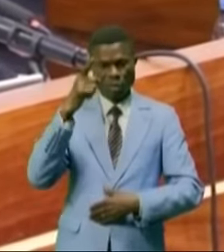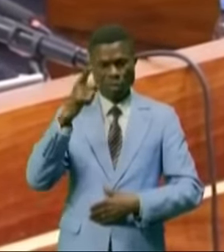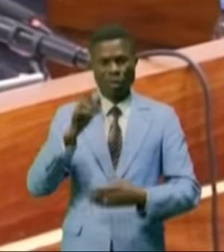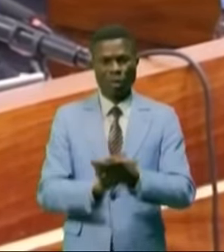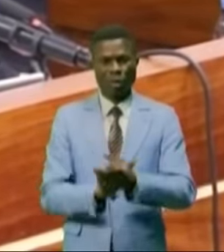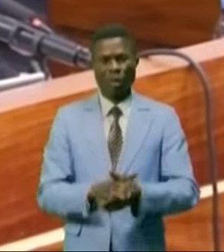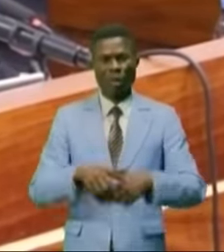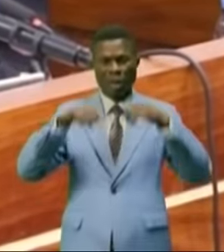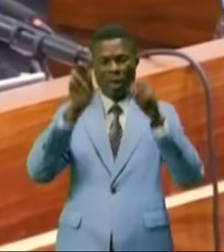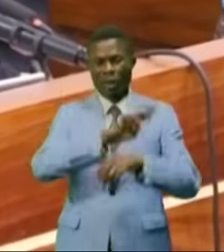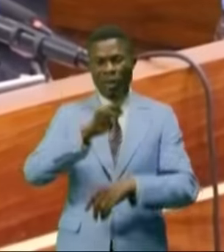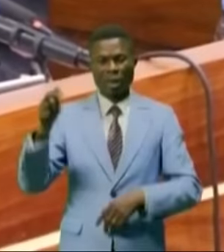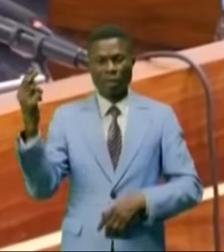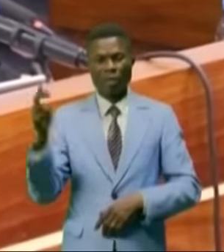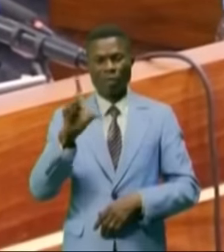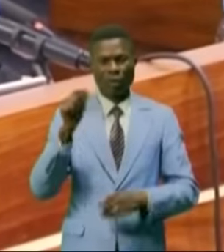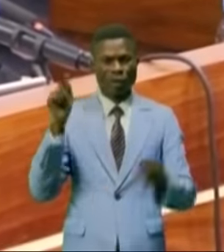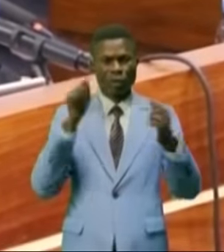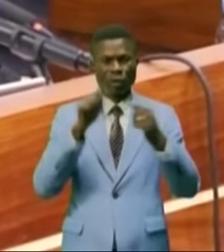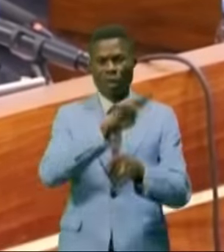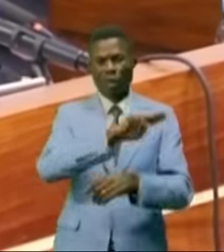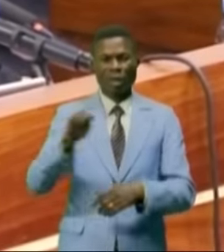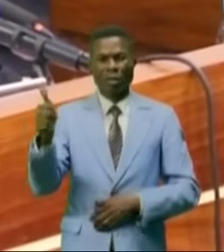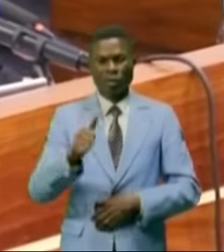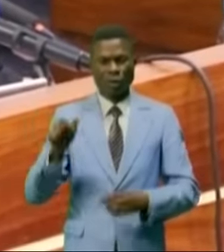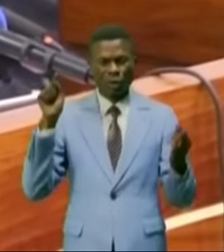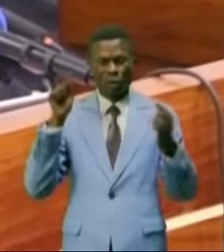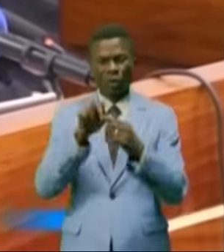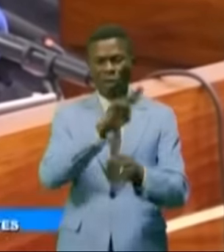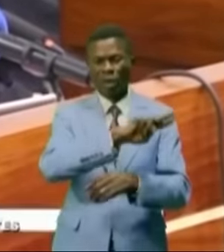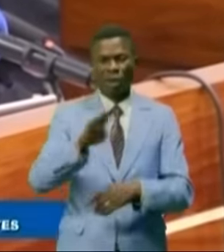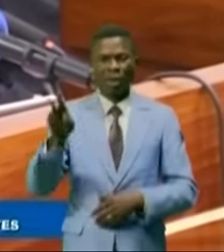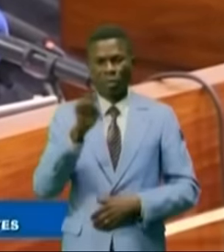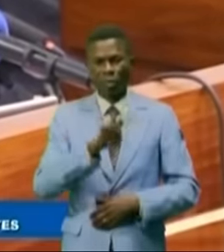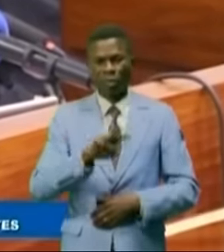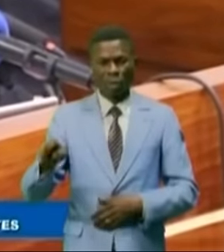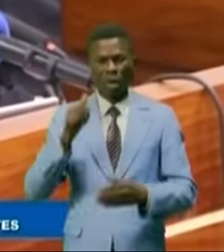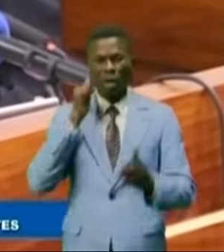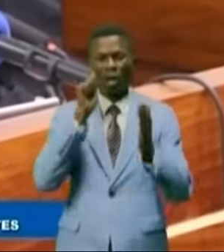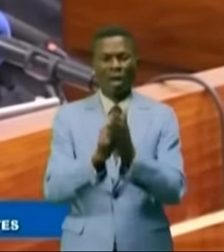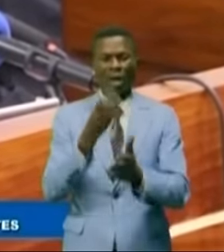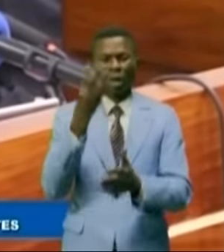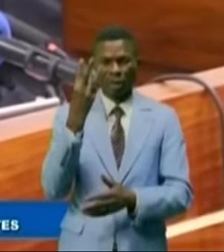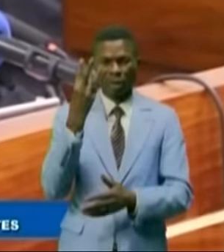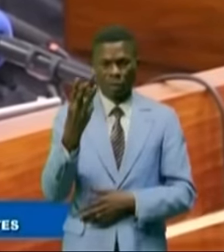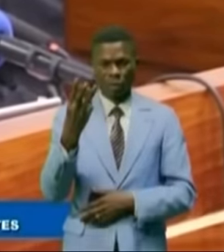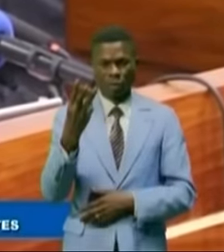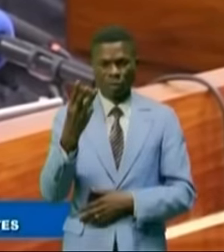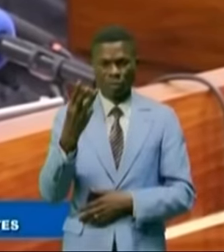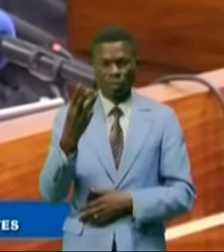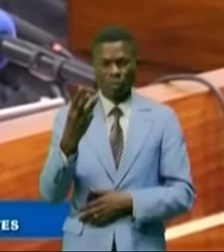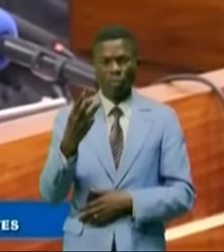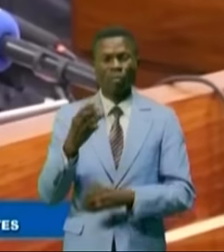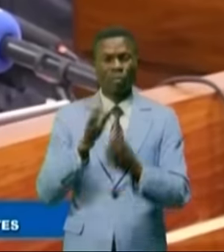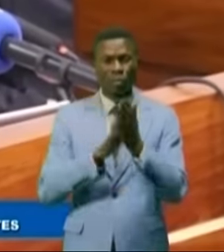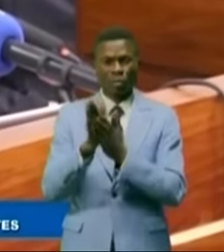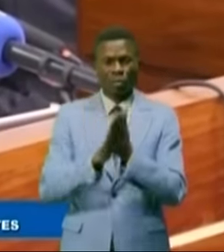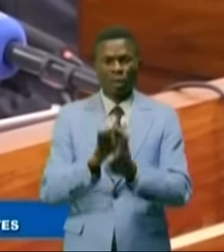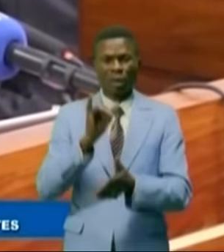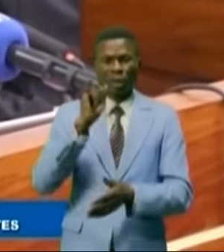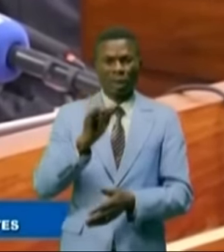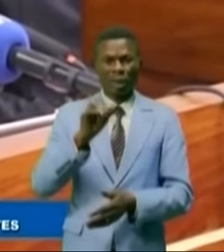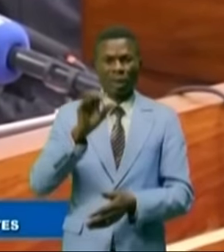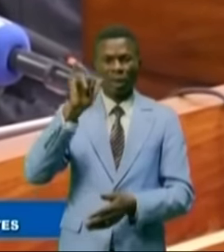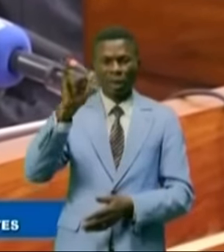des exercices 2020, 2021 et 2022. Article 3, en conséquence, le mis en cause, Guillaume Bosengué et